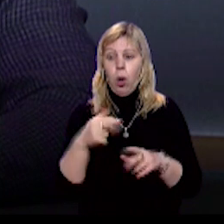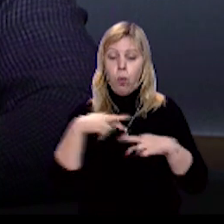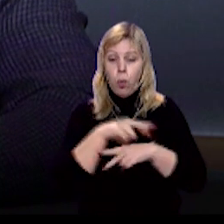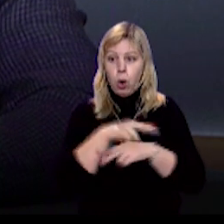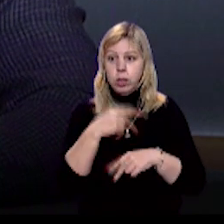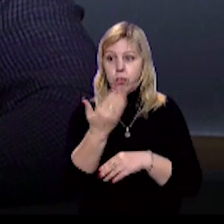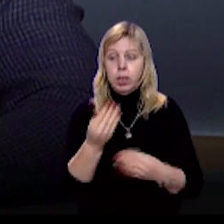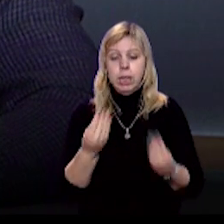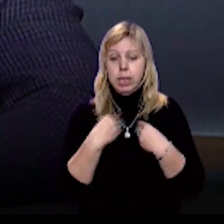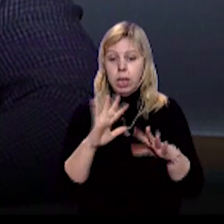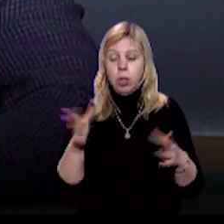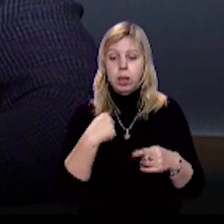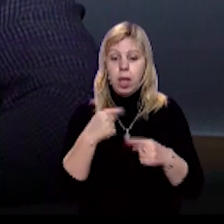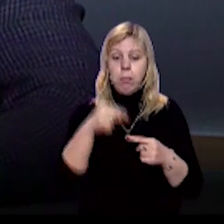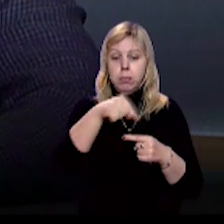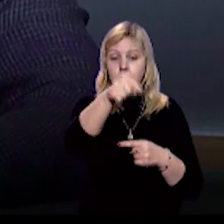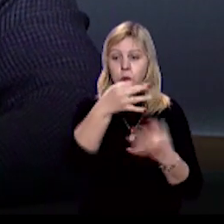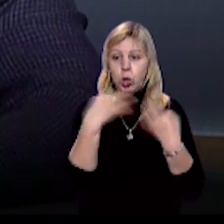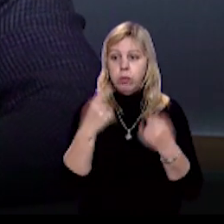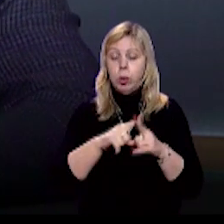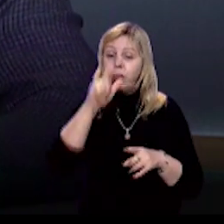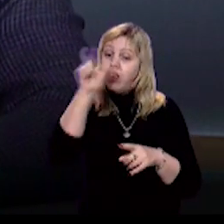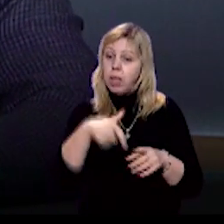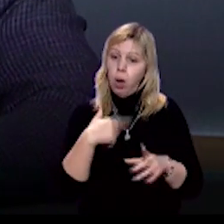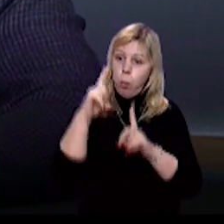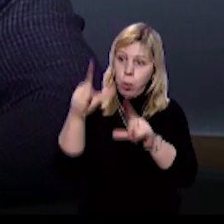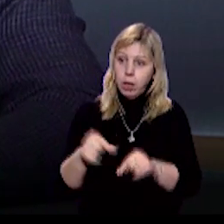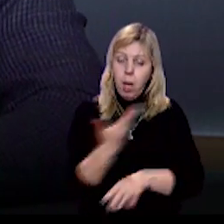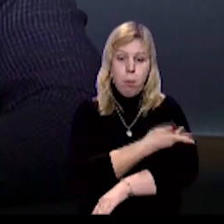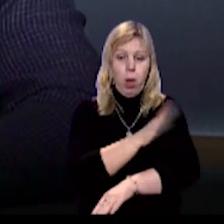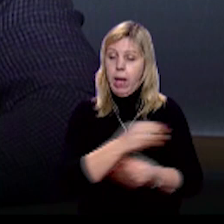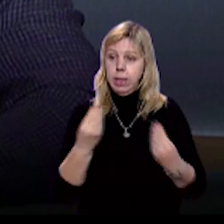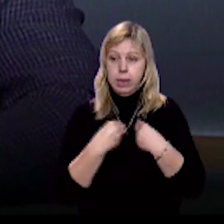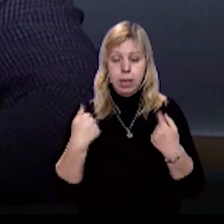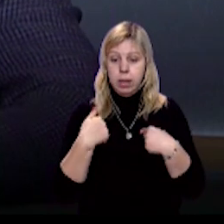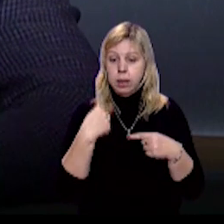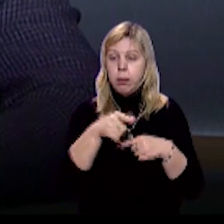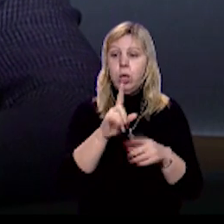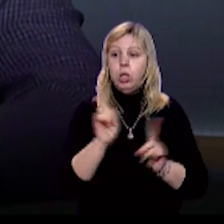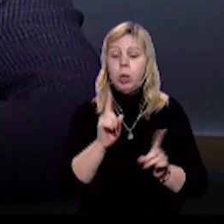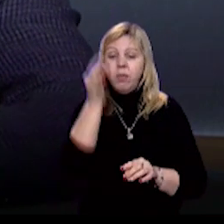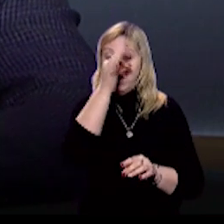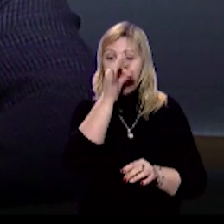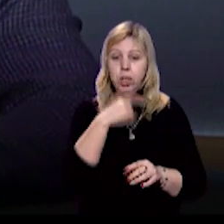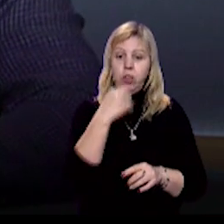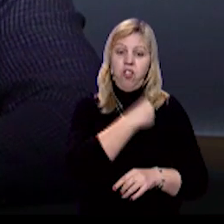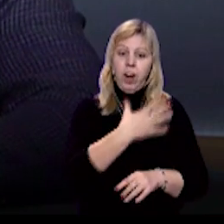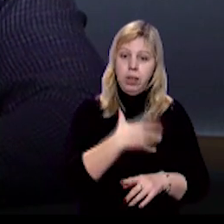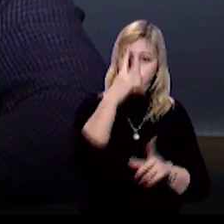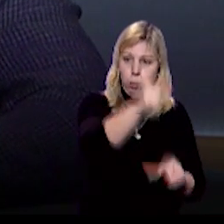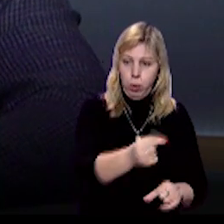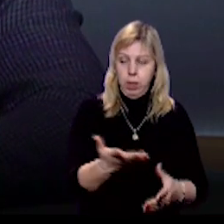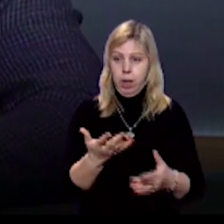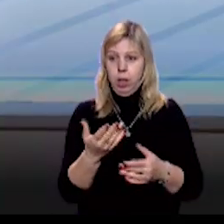угорці, вони не дають нам транзитні дозволи, щоб ми в Італію поїхали. Поляки не дають нам транзитні дозволи, щоб ми в Німеччину, Францію